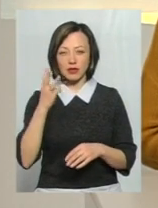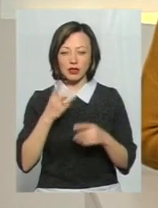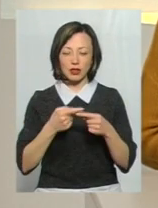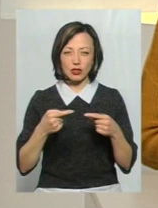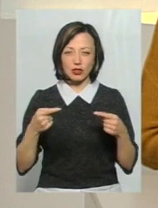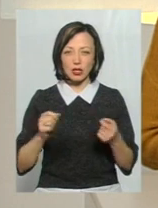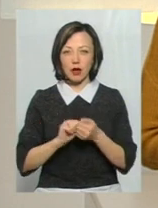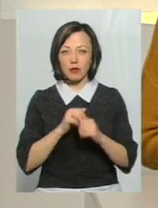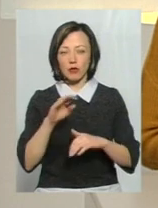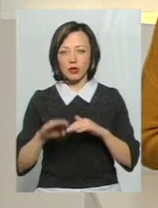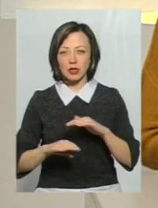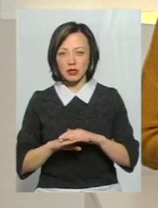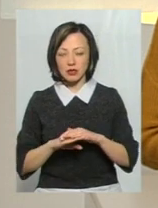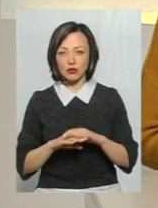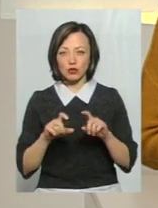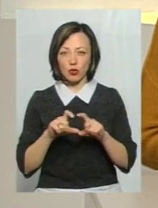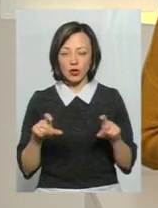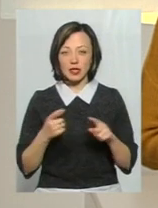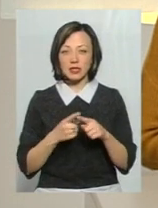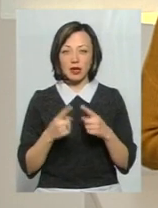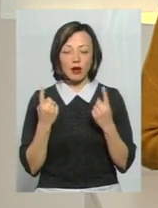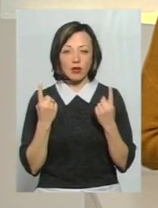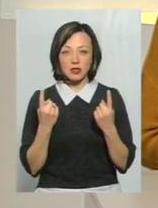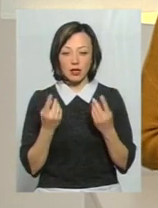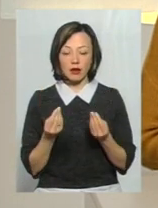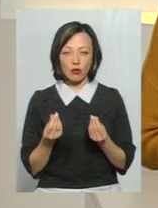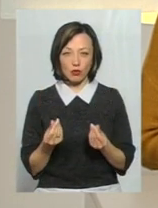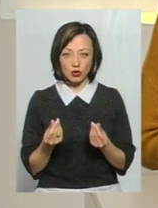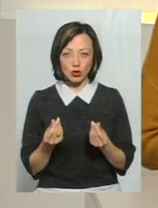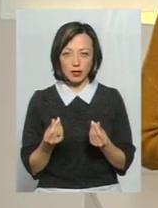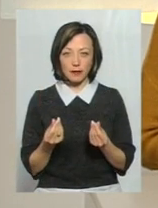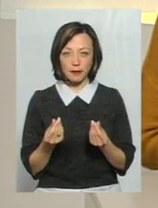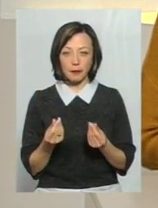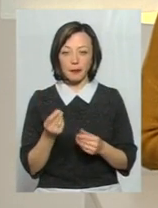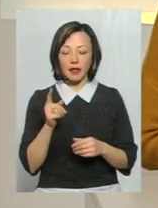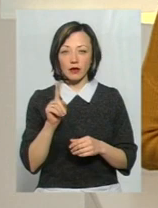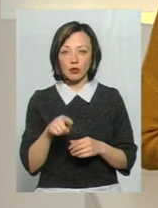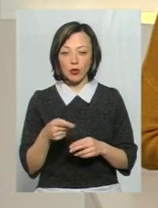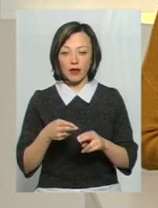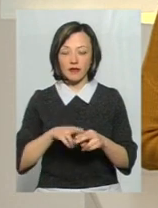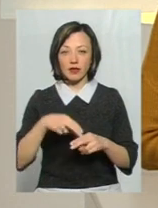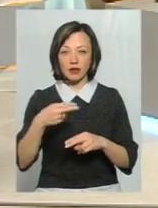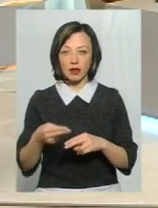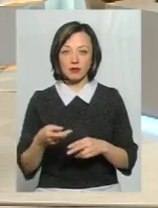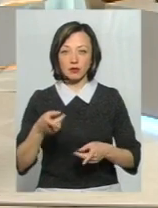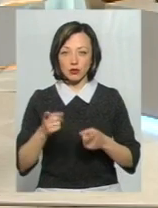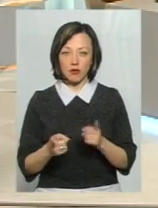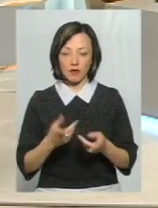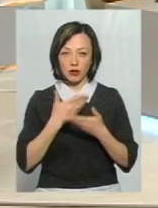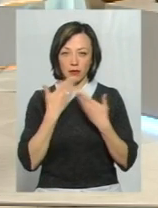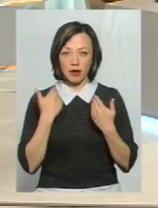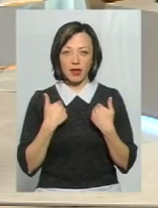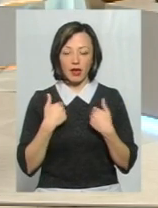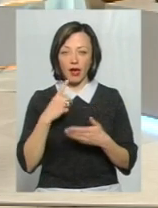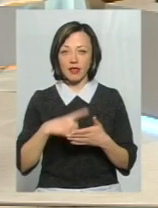для Кам'янець-Подільської і Славутинки, це колосальні кошти, і тої віддачі, як ви сказали, безумовно, нема. Я